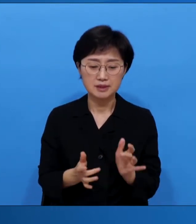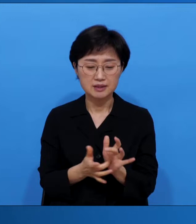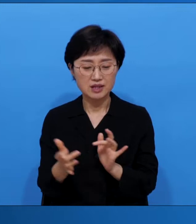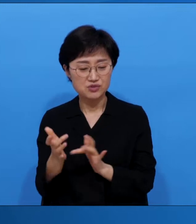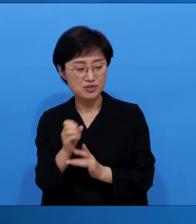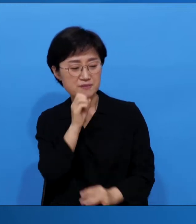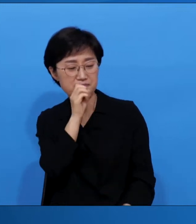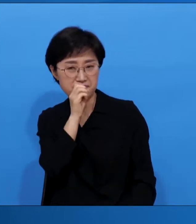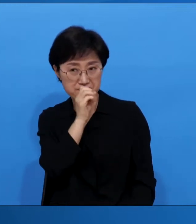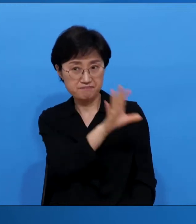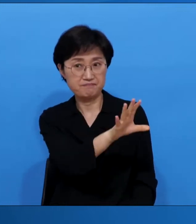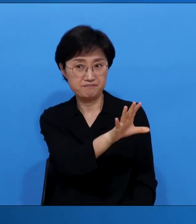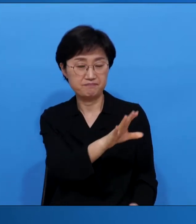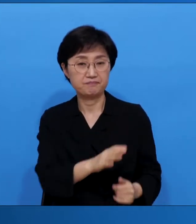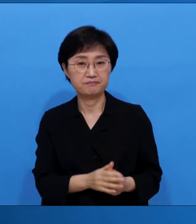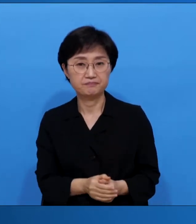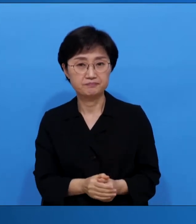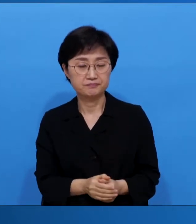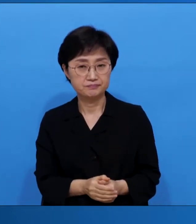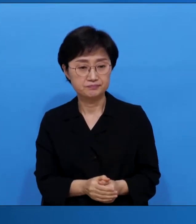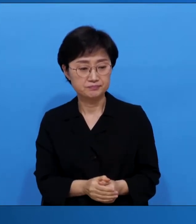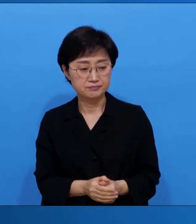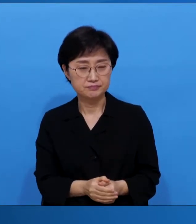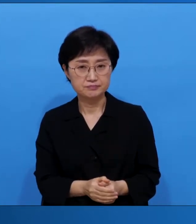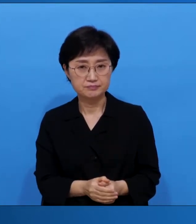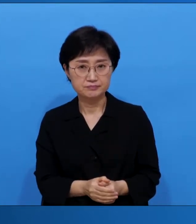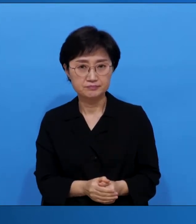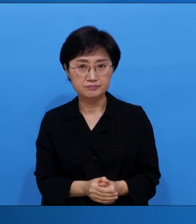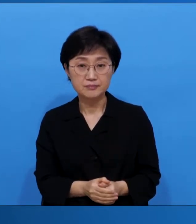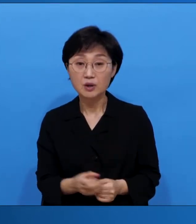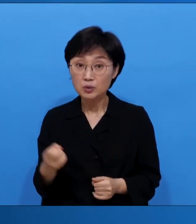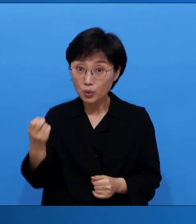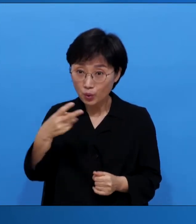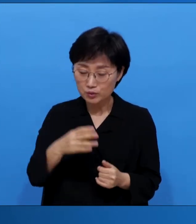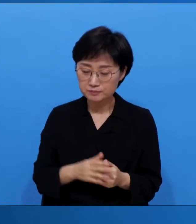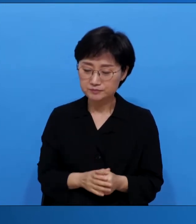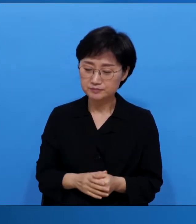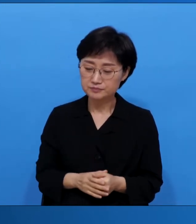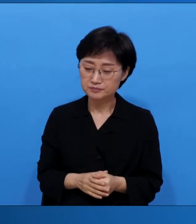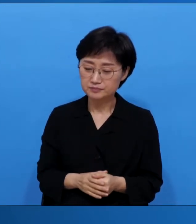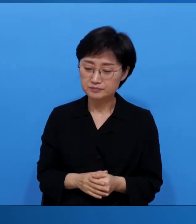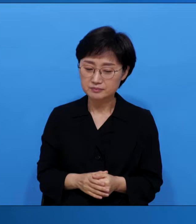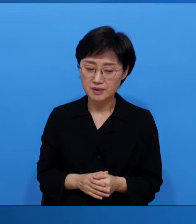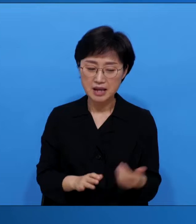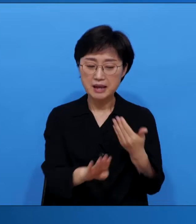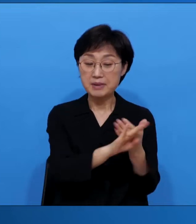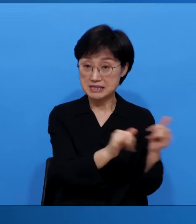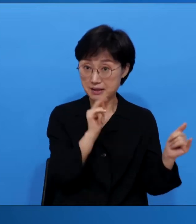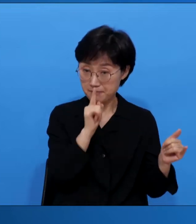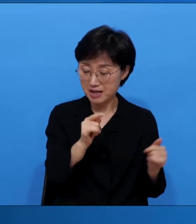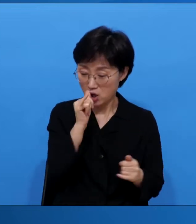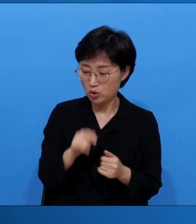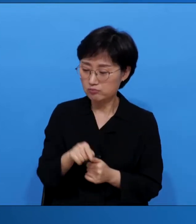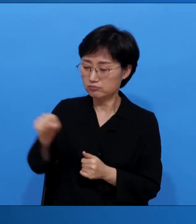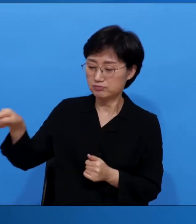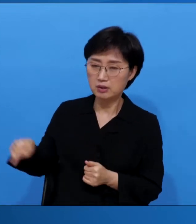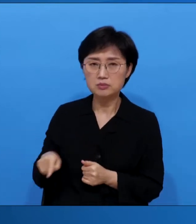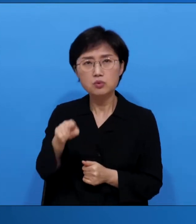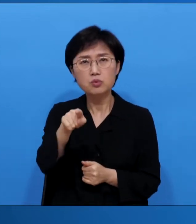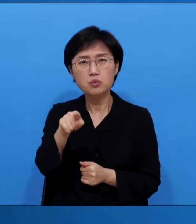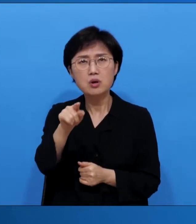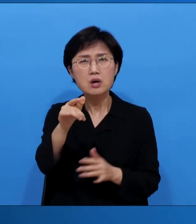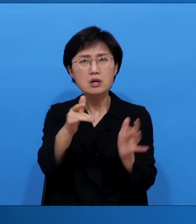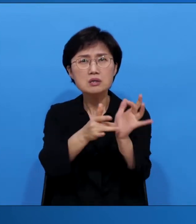예수님이 대답한 겁니다. And this is Jesus' reply. 또 한쪽에서는 뭐라고 하냐면요, 이야 깜짝 놀라면 그야말로 이